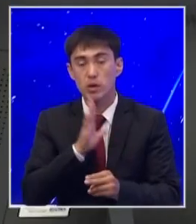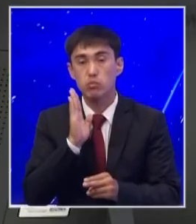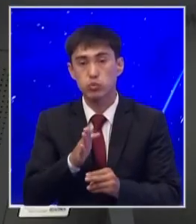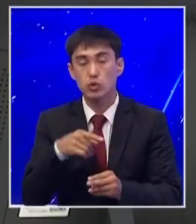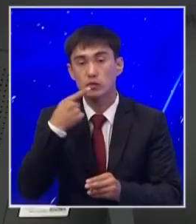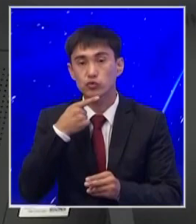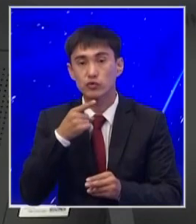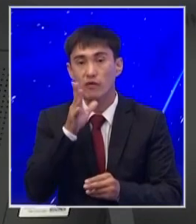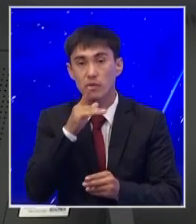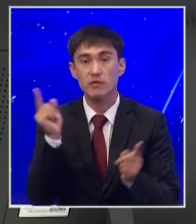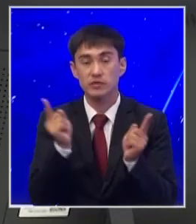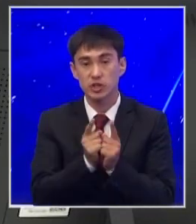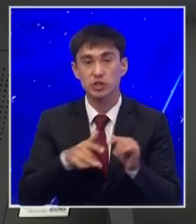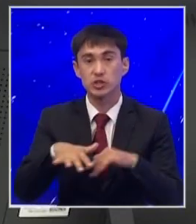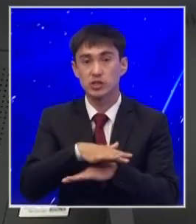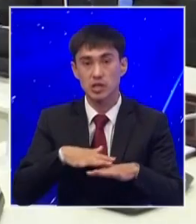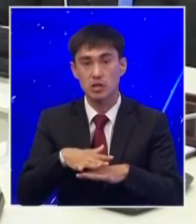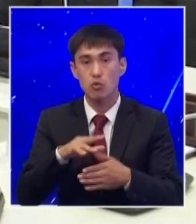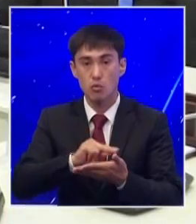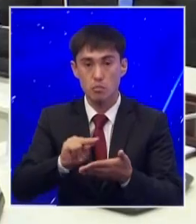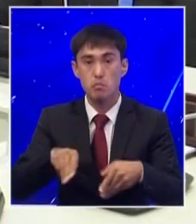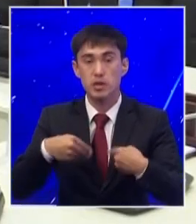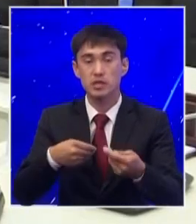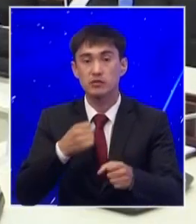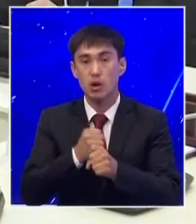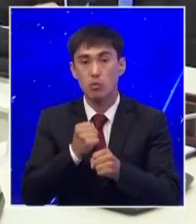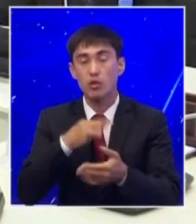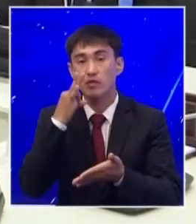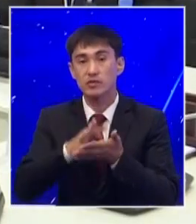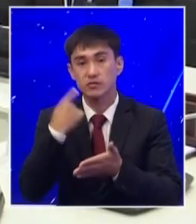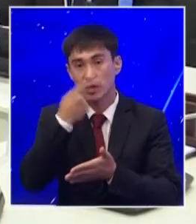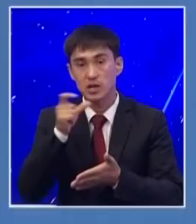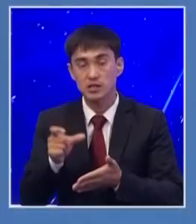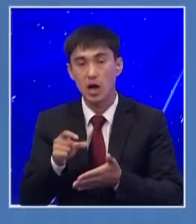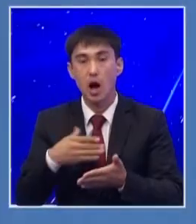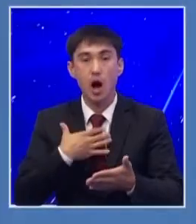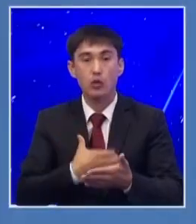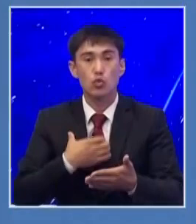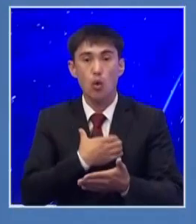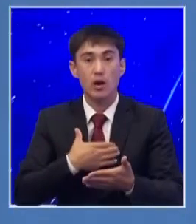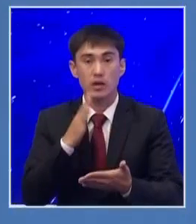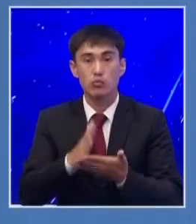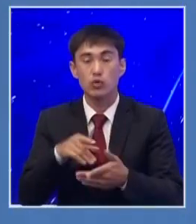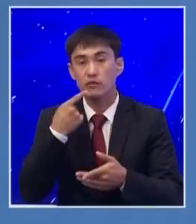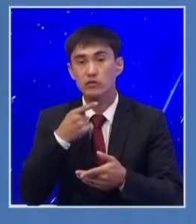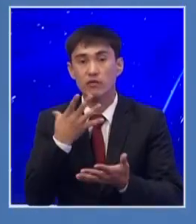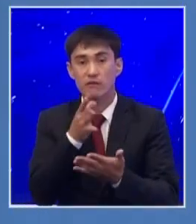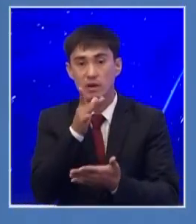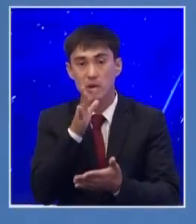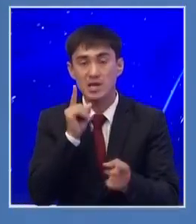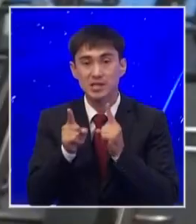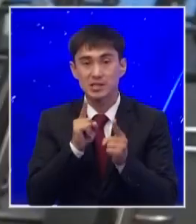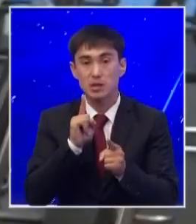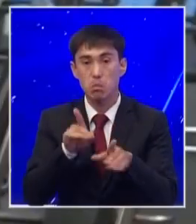будут озвучены во время его встреч с населением, он передаст в работу ответственных лиц. А самые актуальные он озвучит во время сессии